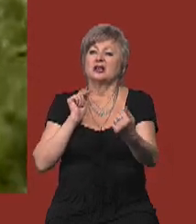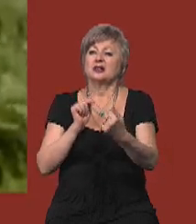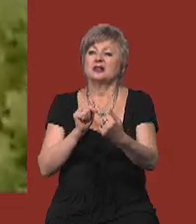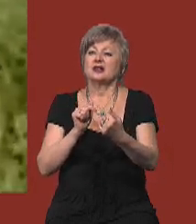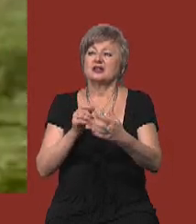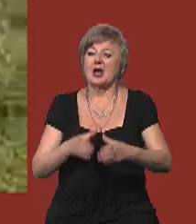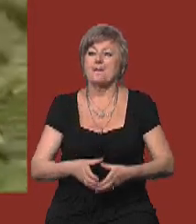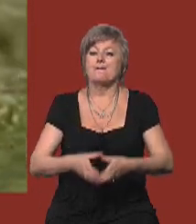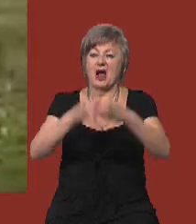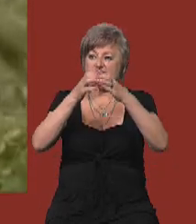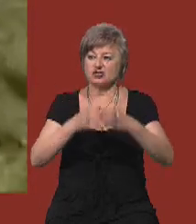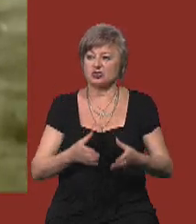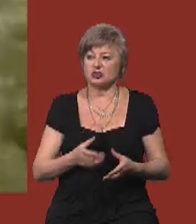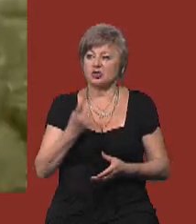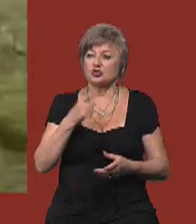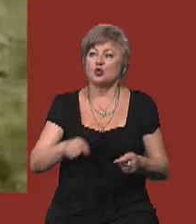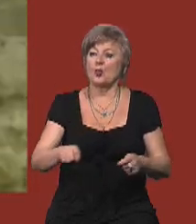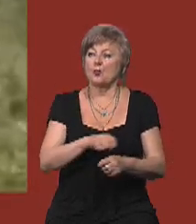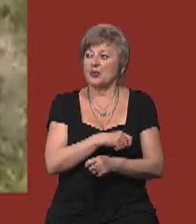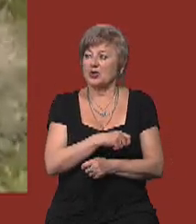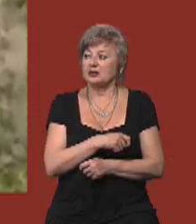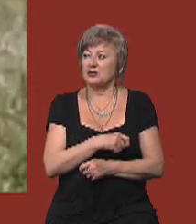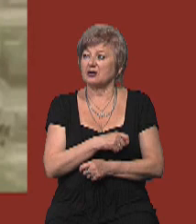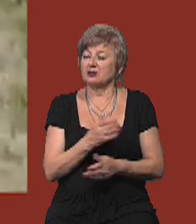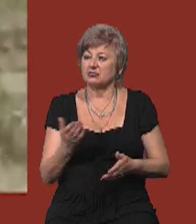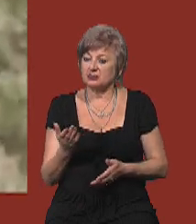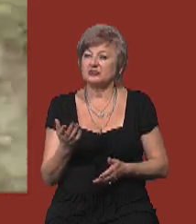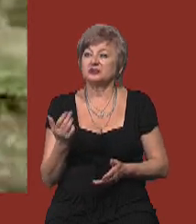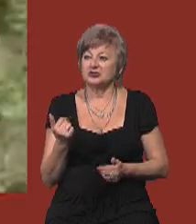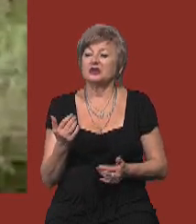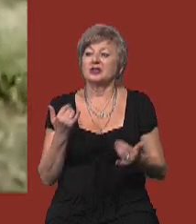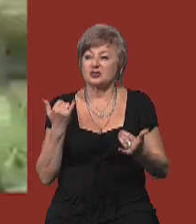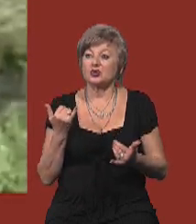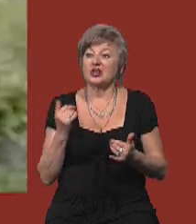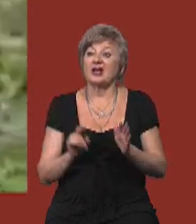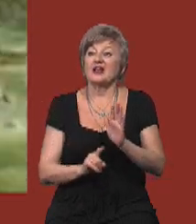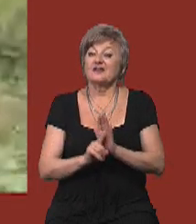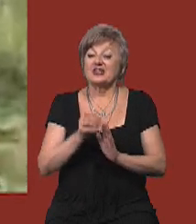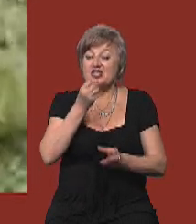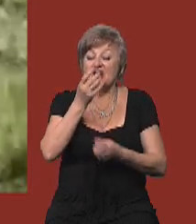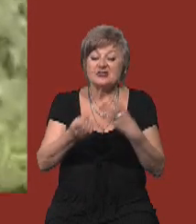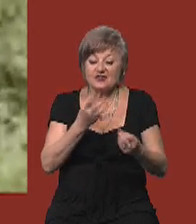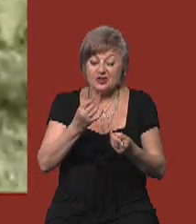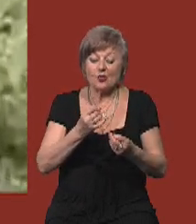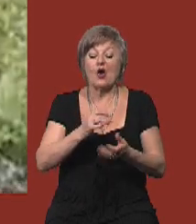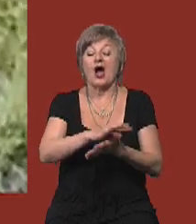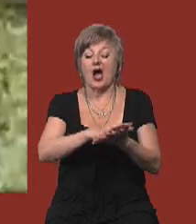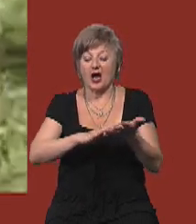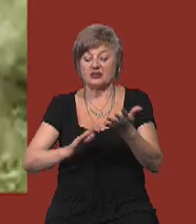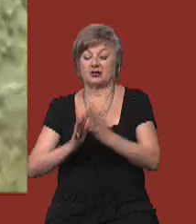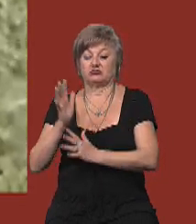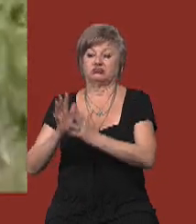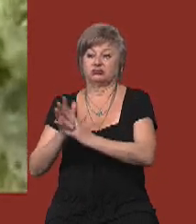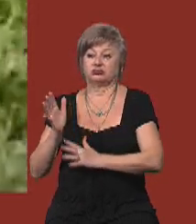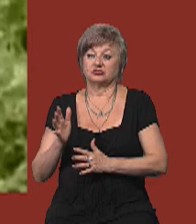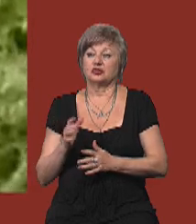оцього башенки нашої, 100 метрів. Якщо відійти від проспекту Соборного. Да, там спочатку квіточки ростуть, а потім пішли зарослі.